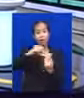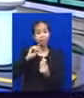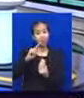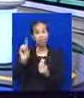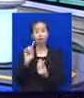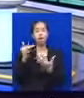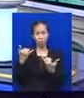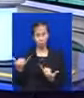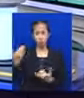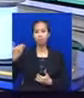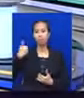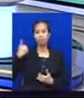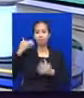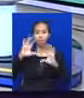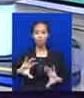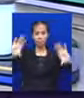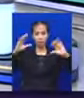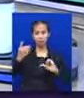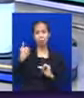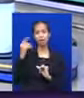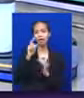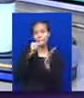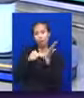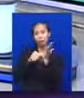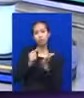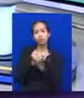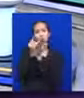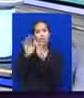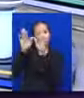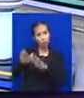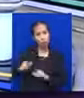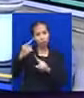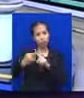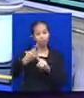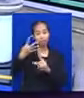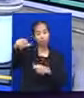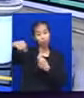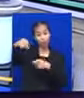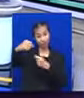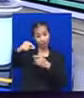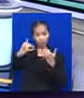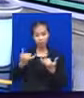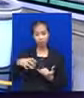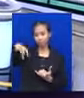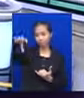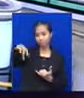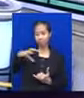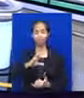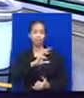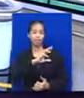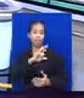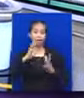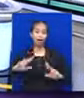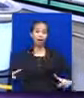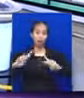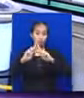จากภาครัฐนะคะที่จะให้ลดหย่อนภาษีในช่วงเทศกาลสงกรานต์นี้นะคะกระทรวงการท่องเที่ยวและกีฬาก็ได้ร่วมกับภาคเอกชนด้วยค่ะ